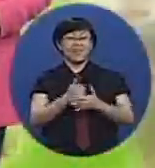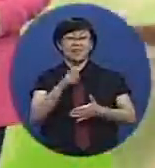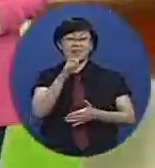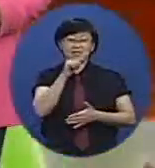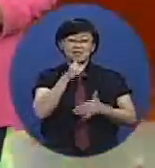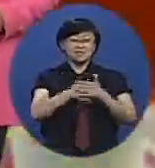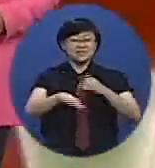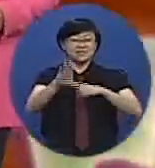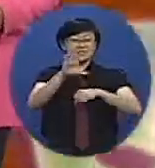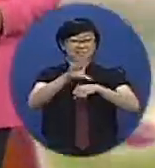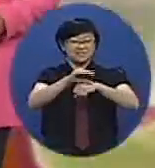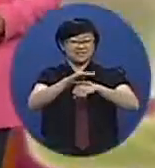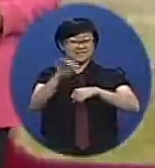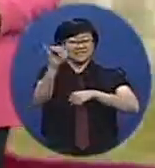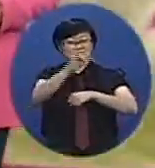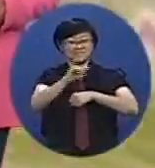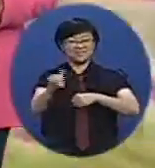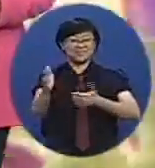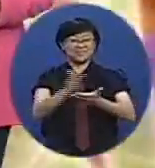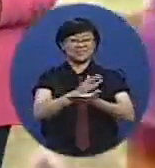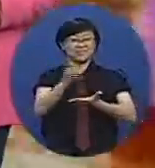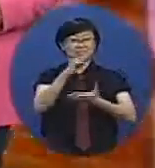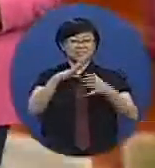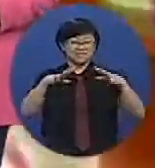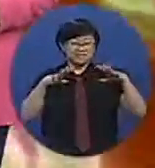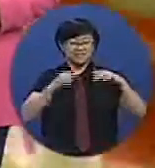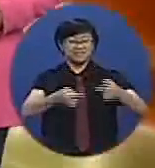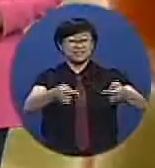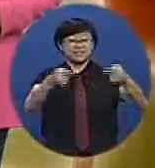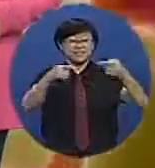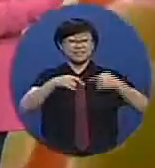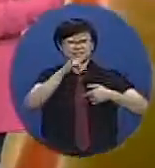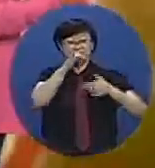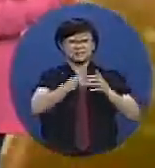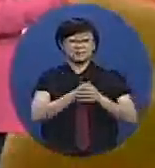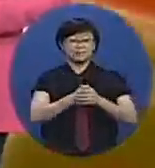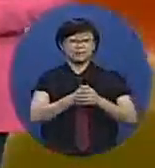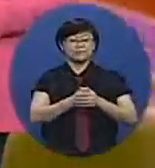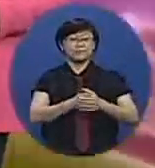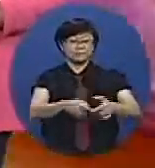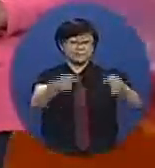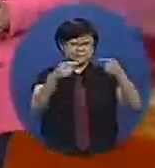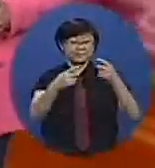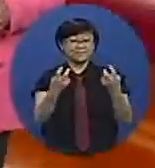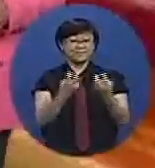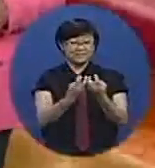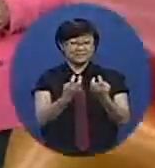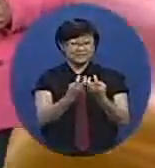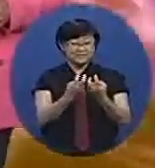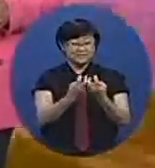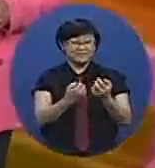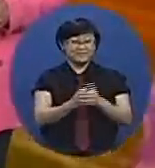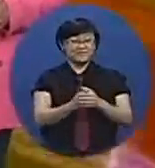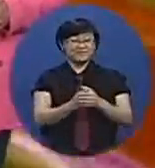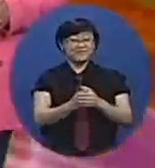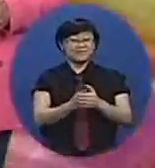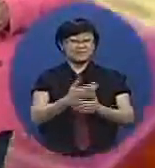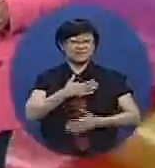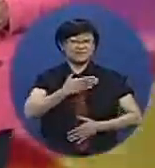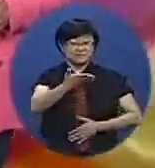월요일 생방송 전국 나눔 노래자랑 함께 하시는데요. 네. 우리 참여 방법을 네.